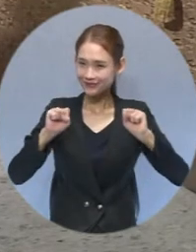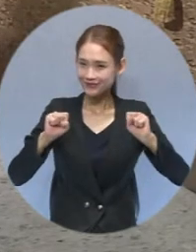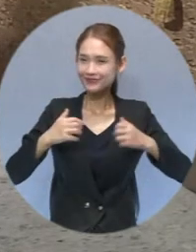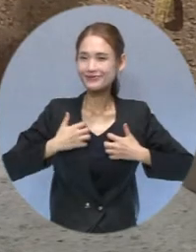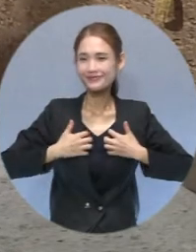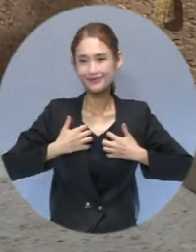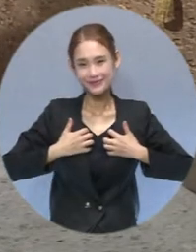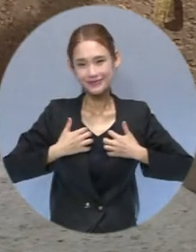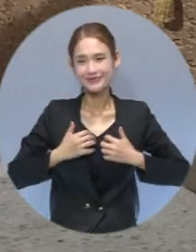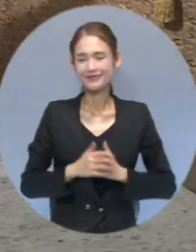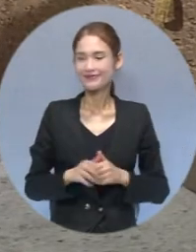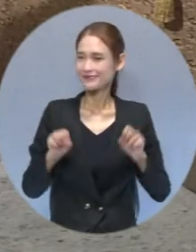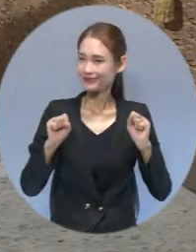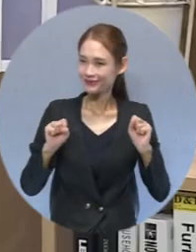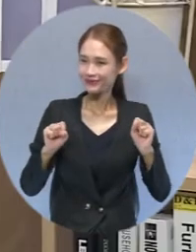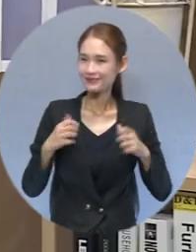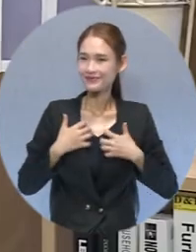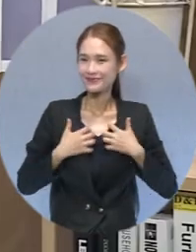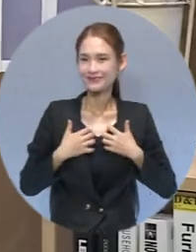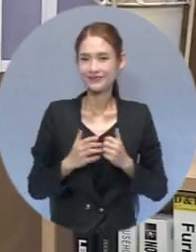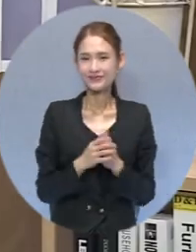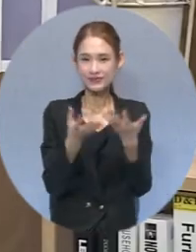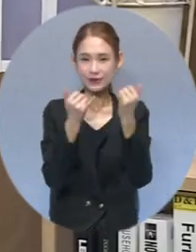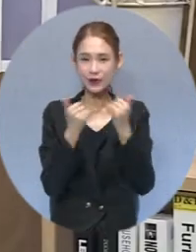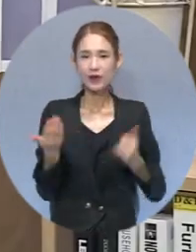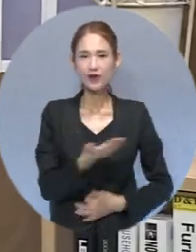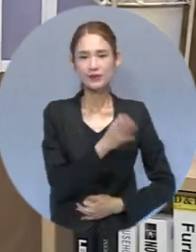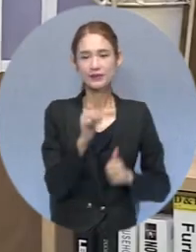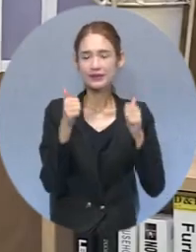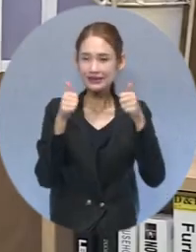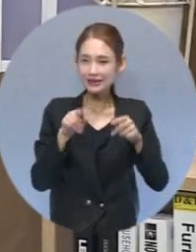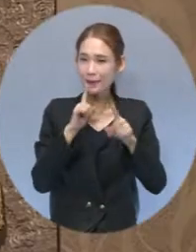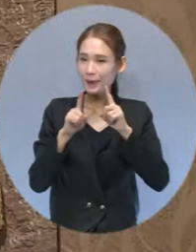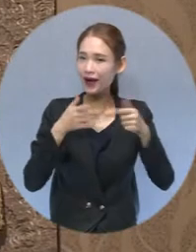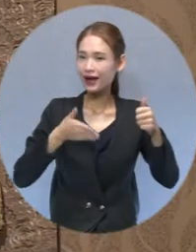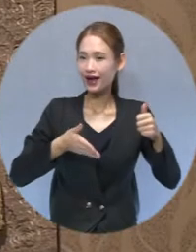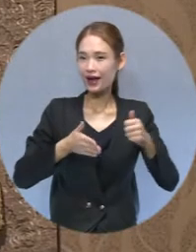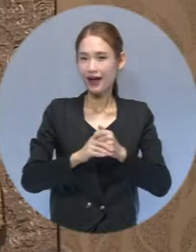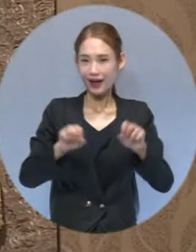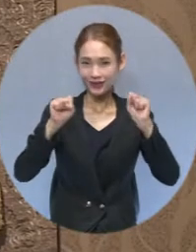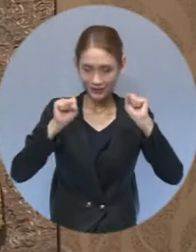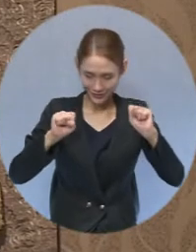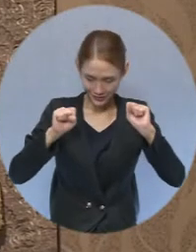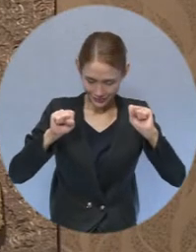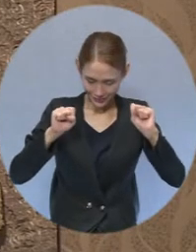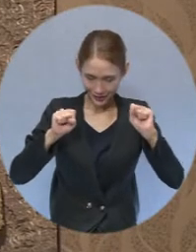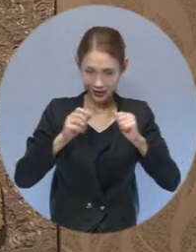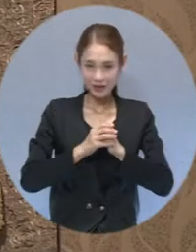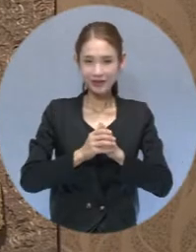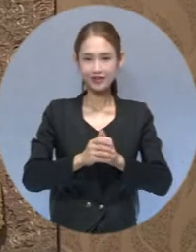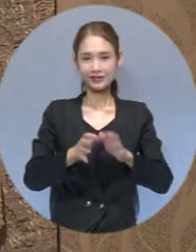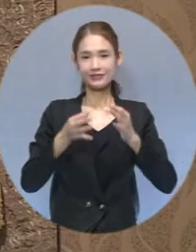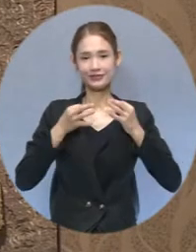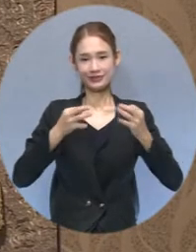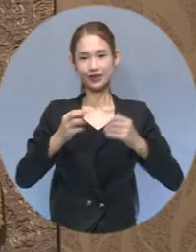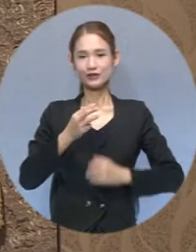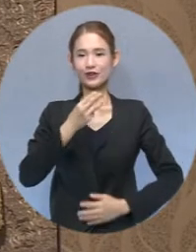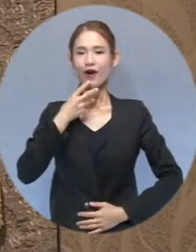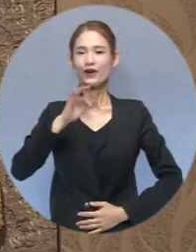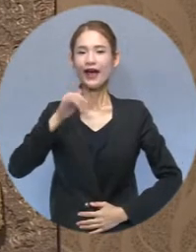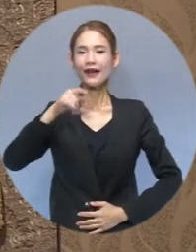네, 안녕하십니까? 네, 반갑습니다. 먼저 시청자분들께 인사 한 말씀 해주시죠. 안녕하십니까? 우렁찬 서울엔진이라고